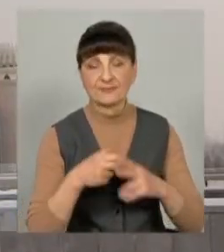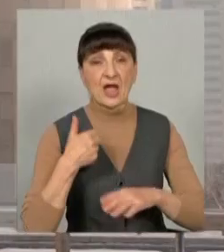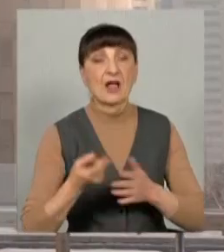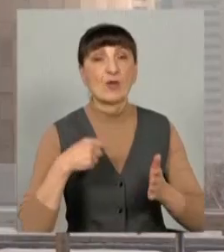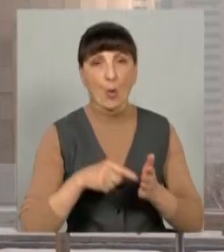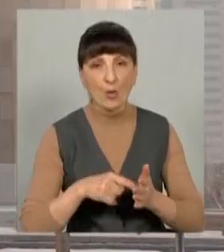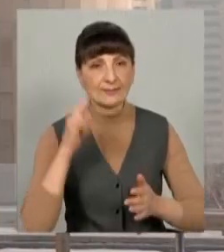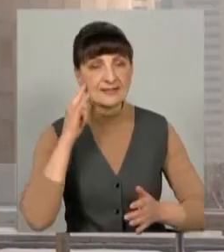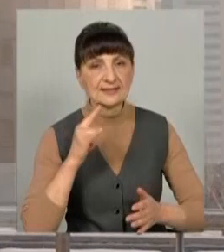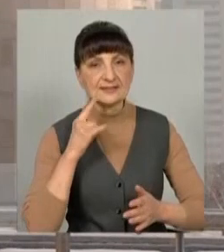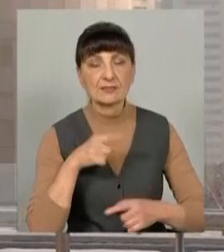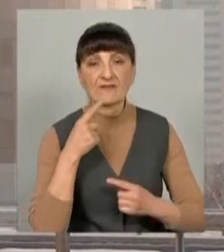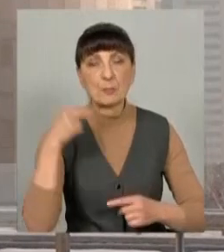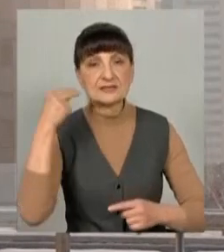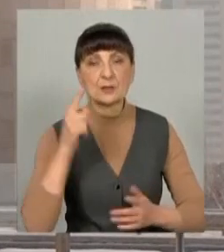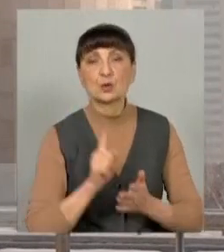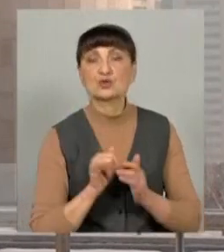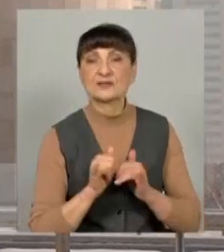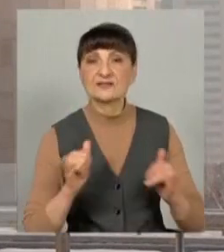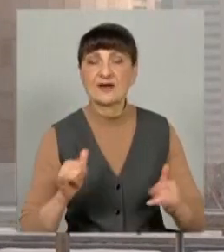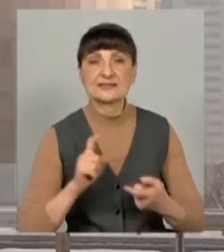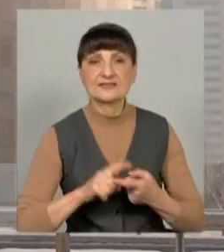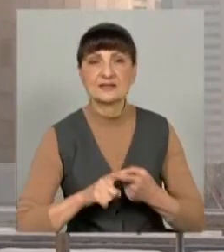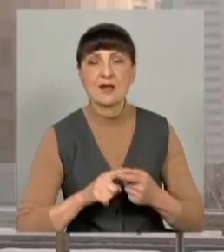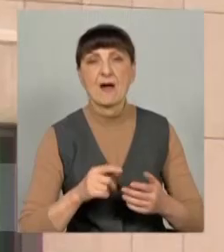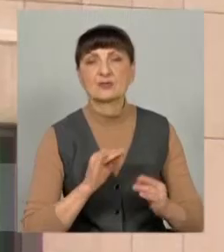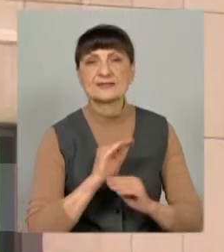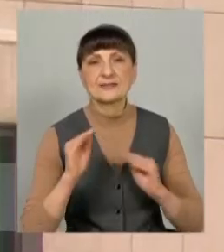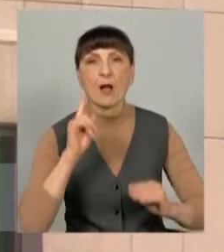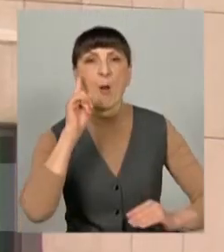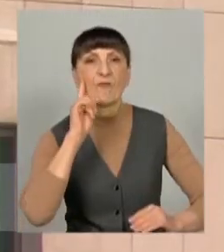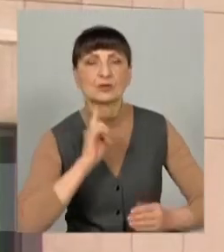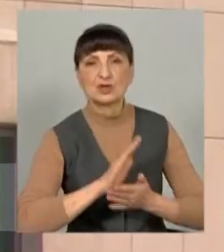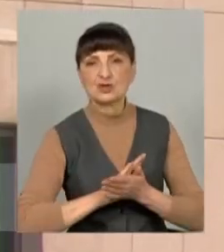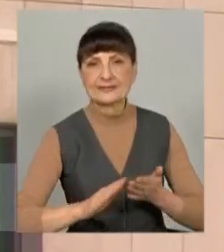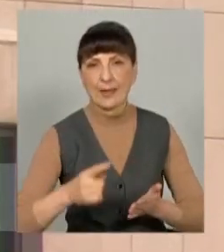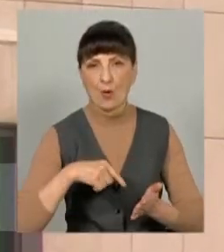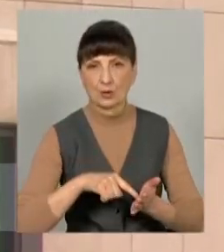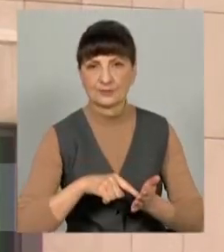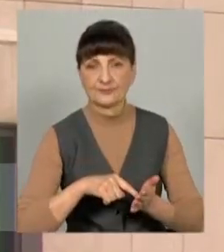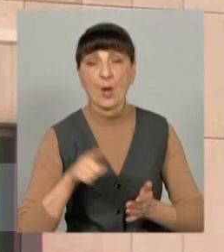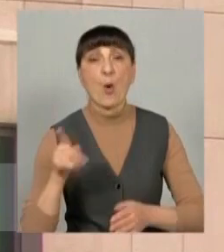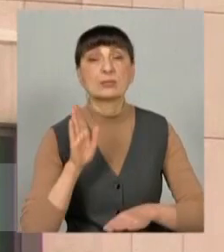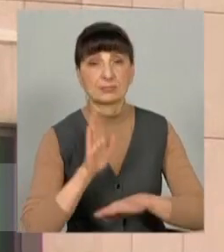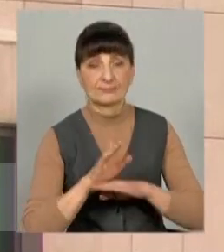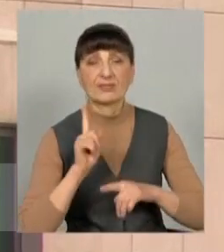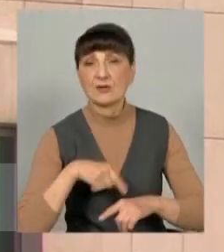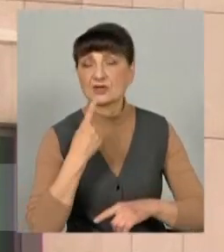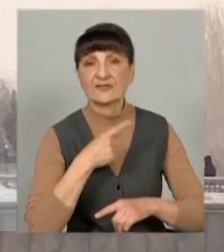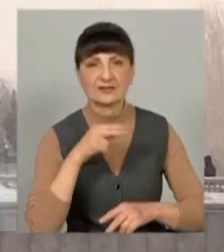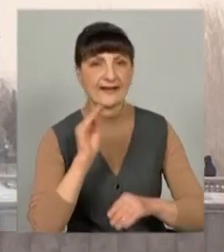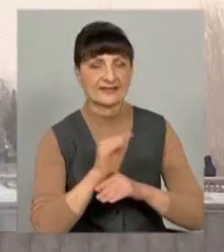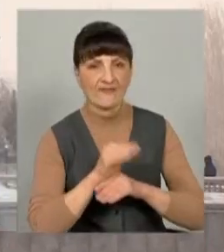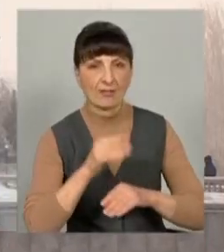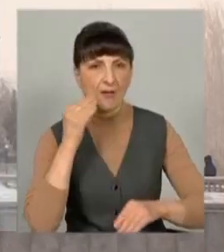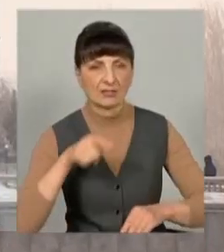страны как заявил президент должен развиваться по принципу созидательного комфортного и чистого Мегаполиса он также раскритиковал качество